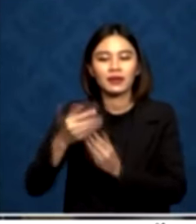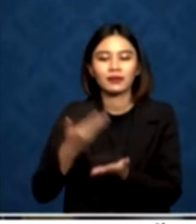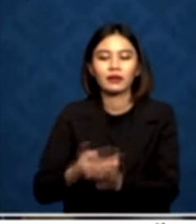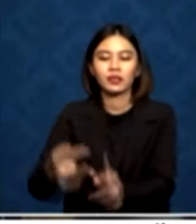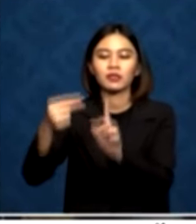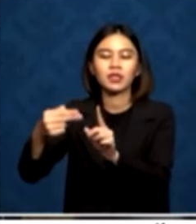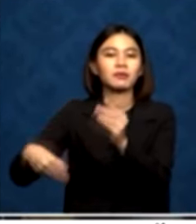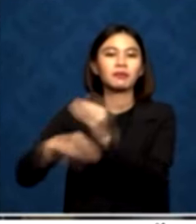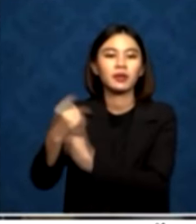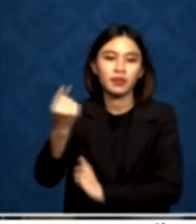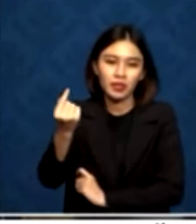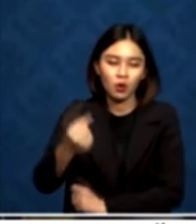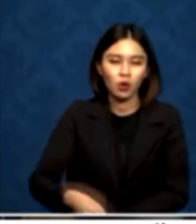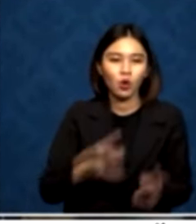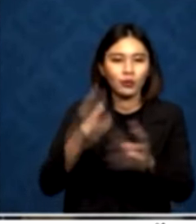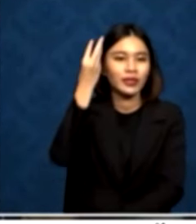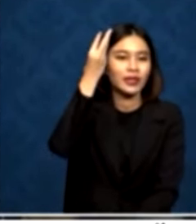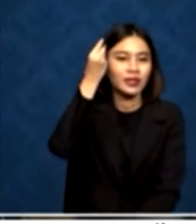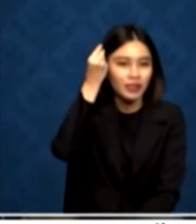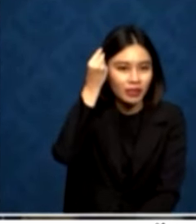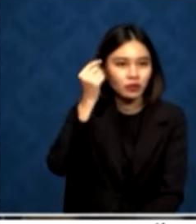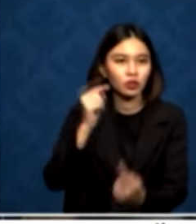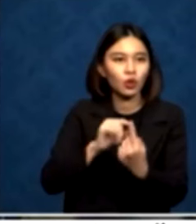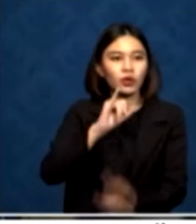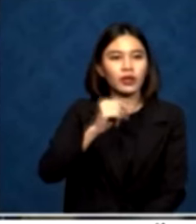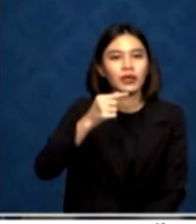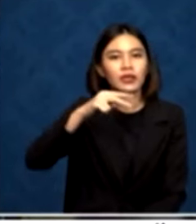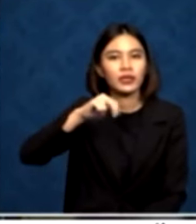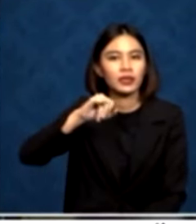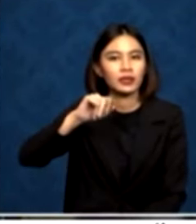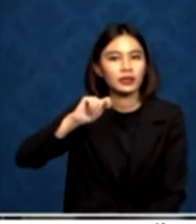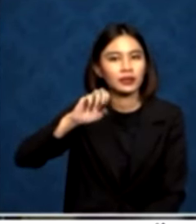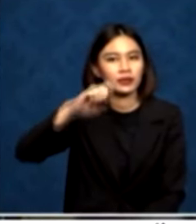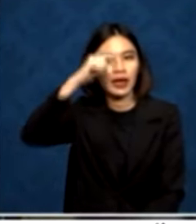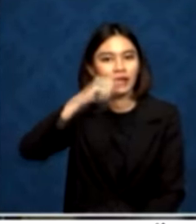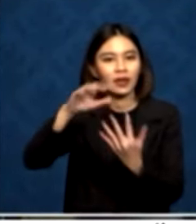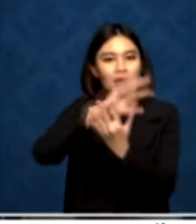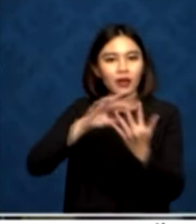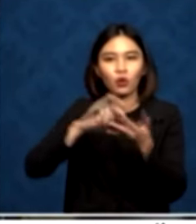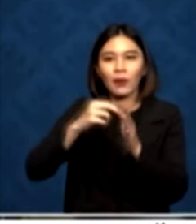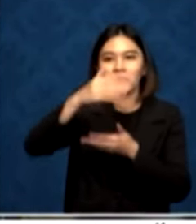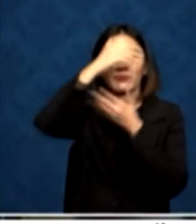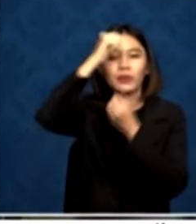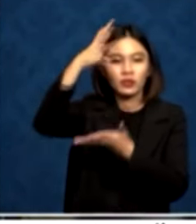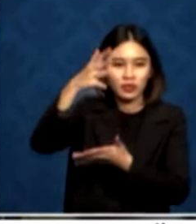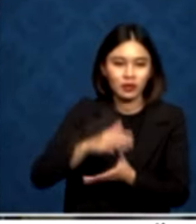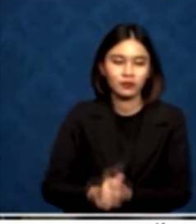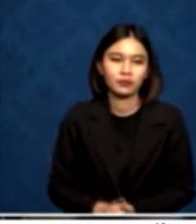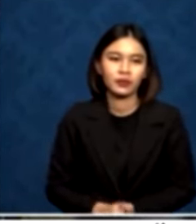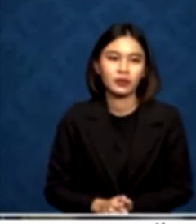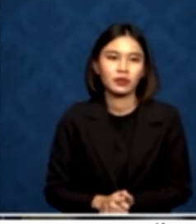walletวิสัยทัศน์อย่าง xn Thailandก็เลยกลายเป็นแบบอ Thailandครับ